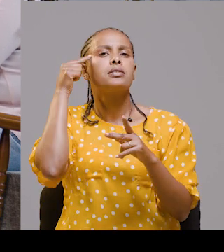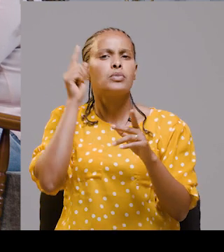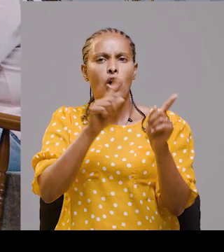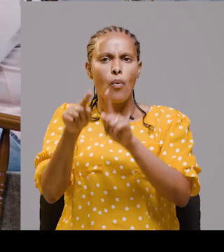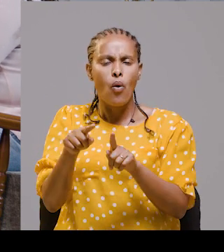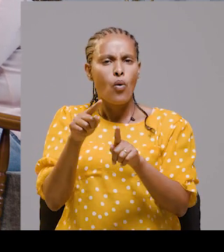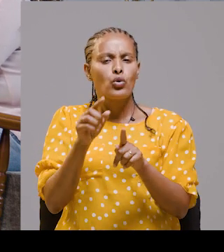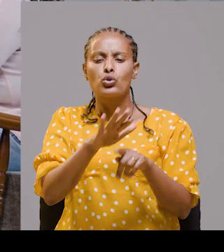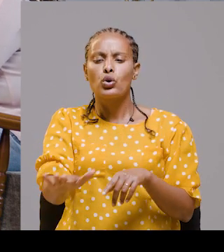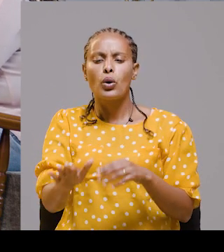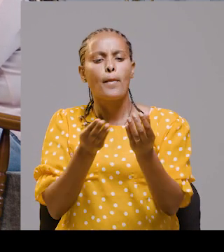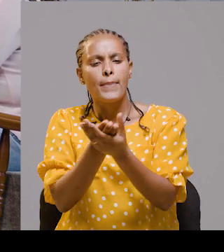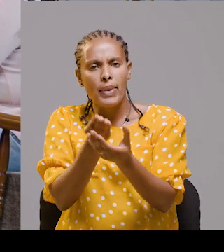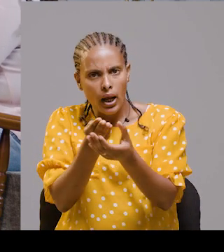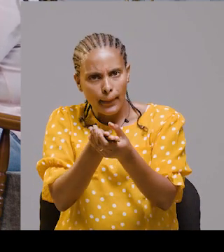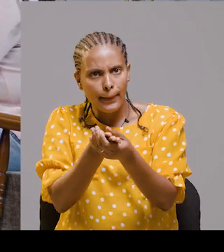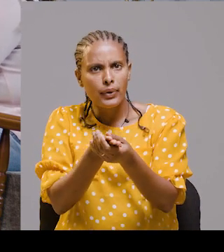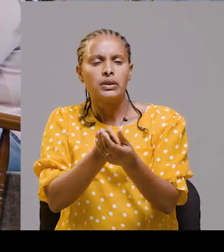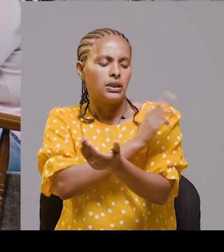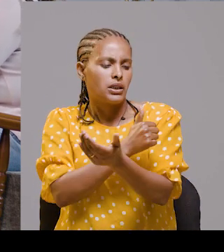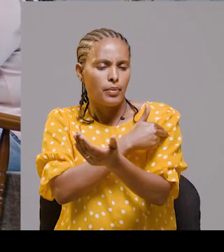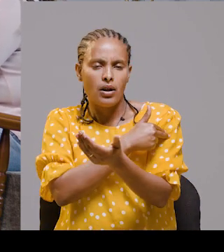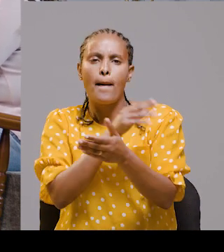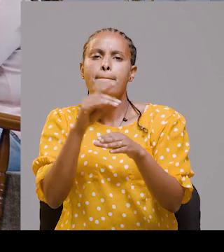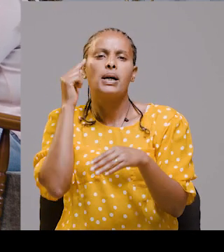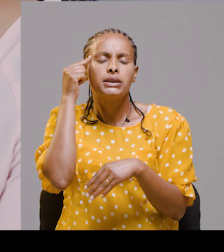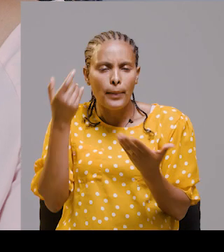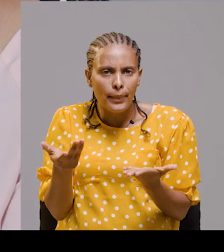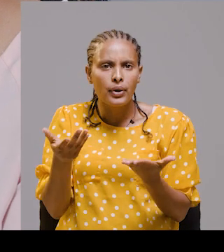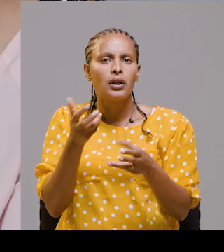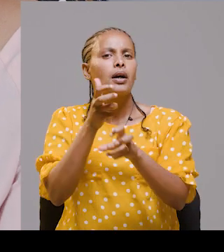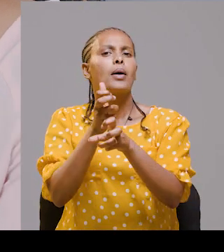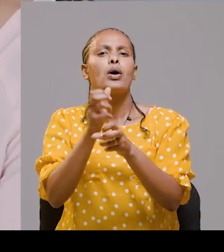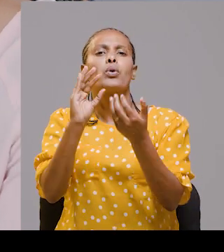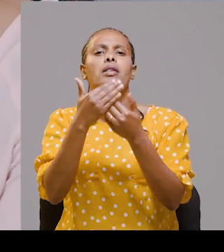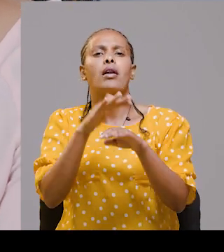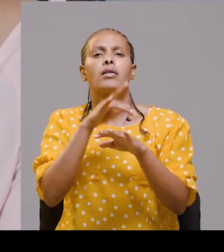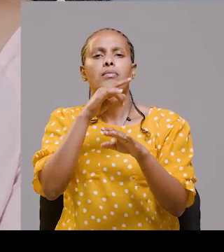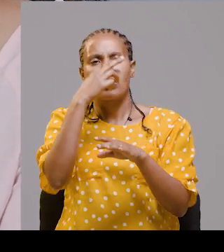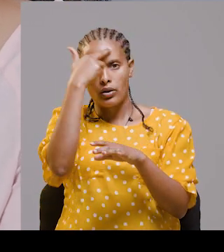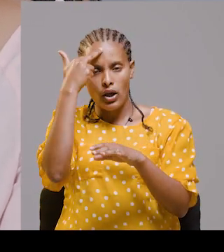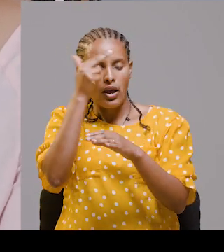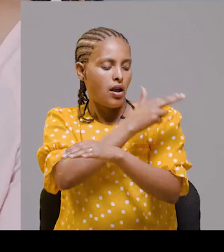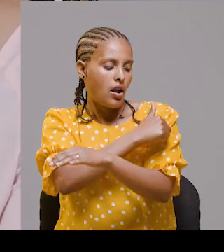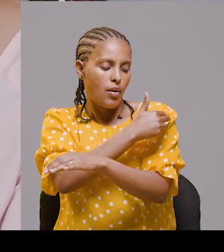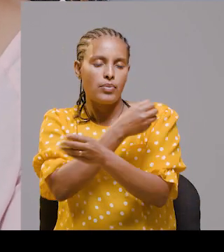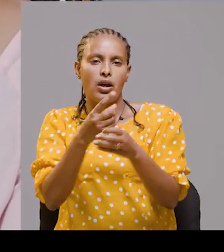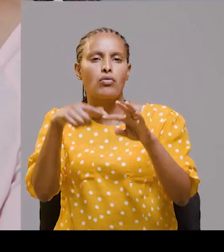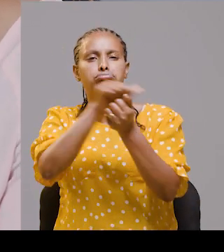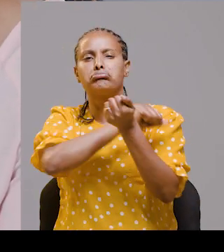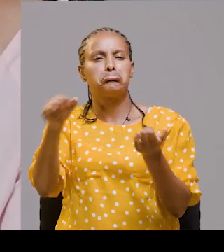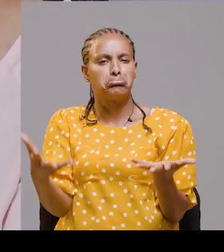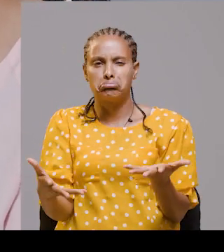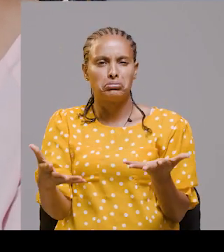ስናስባቸው ልጆቻቸውን መመገብ መቻል፣ ሕክምናን ማሰብ ከባድ ሁኔታ ላይ ነው። ምክንያቱም የህክምና ቦታዎች አብዛኞቹ